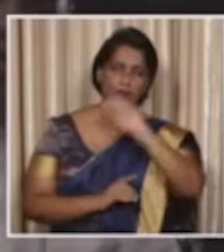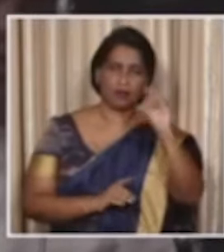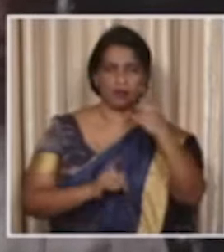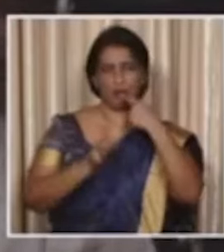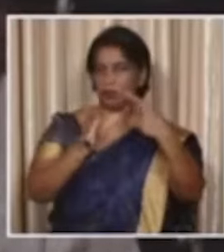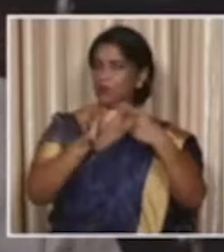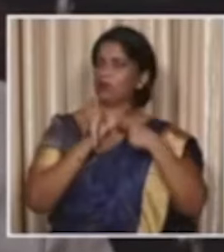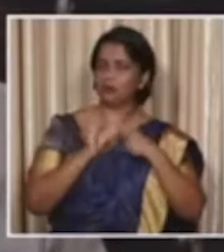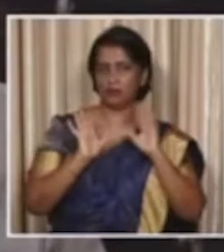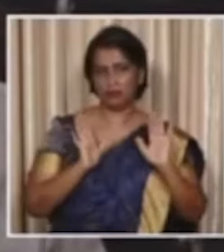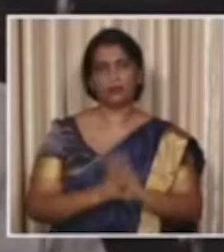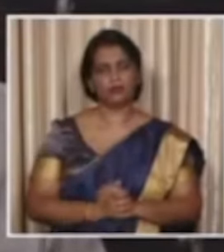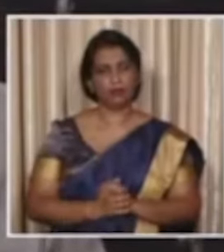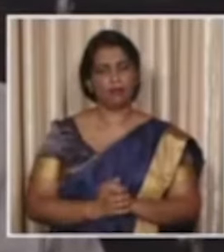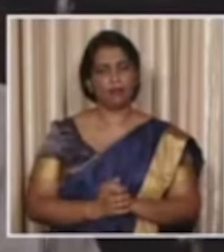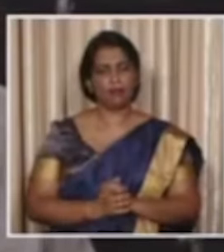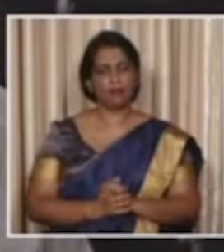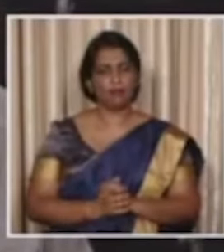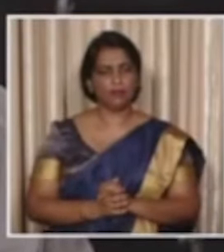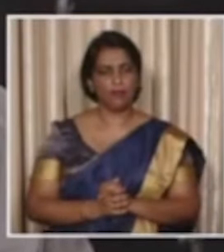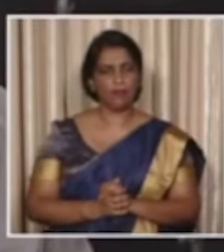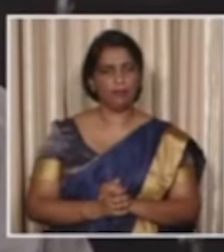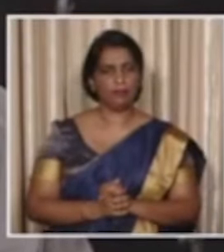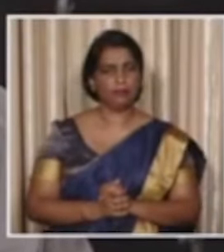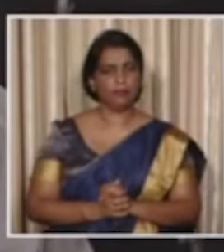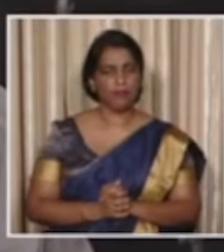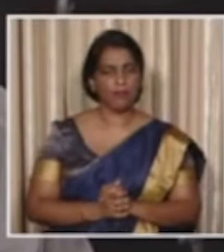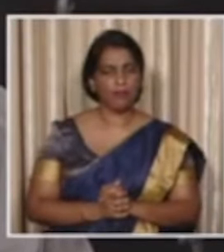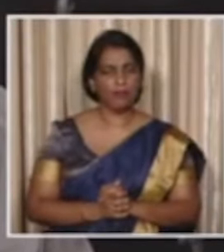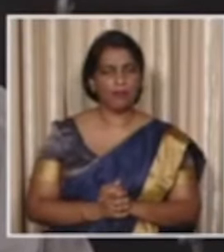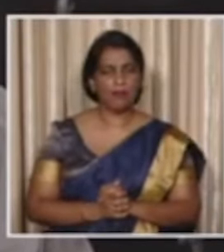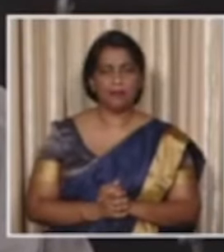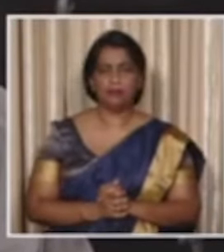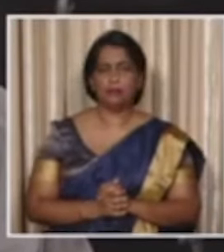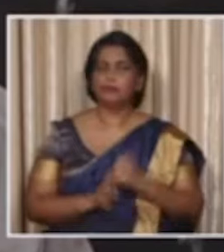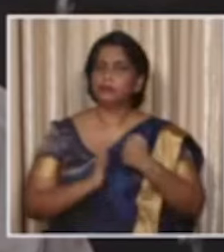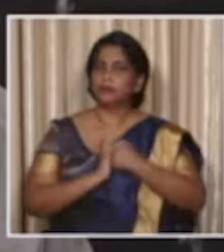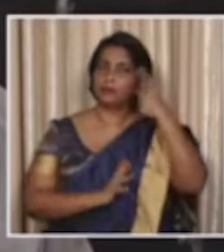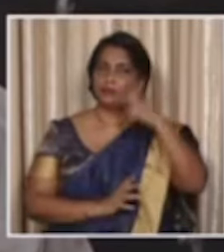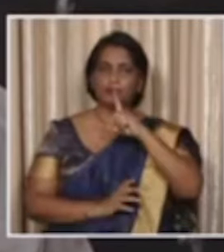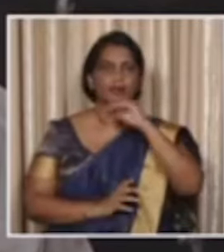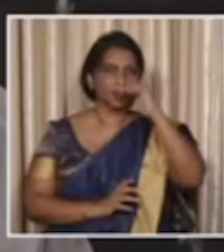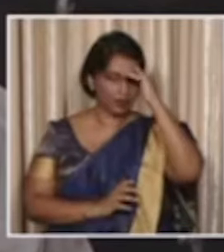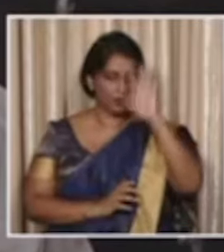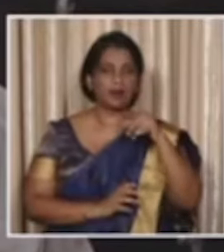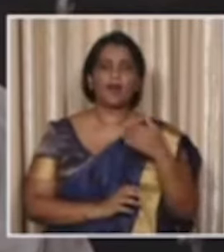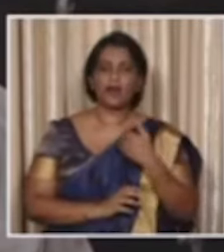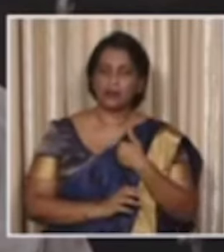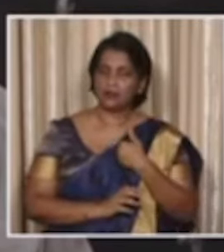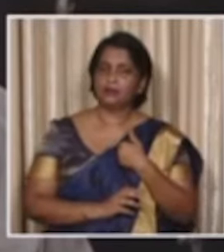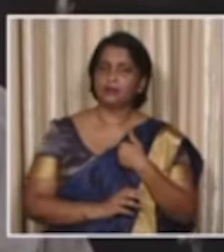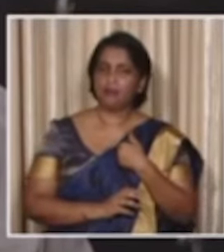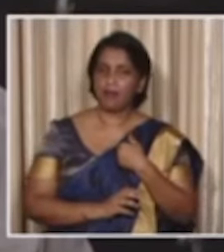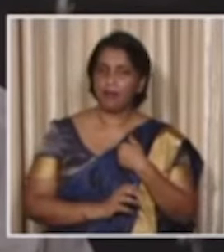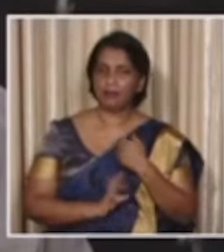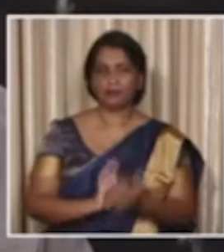time. garu niyojya kathanayaka thumani garu niyojya kathanayaka thumani mata karu o kiyala